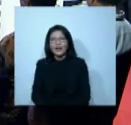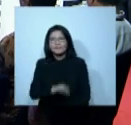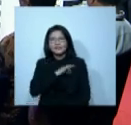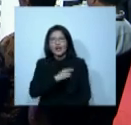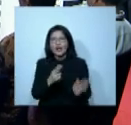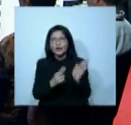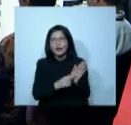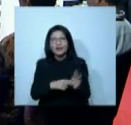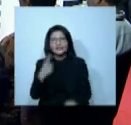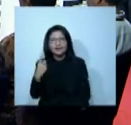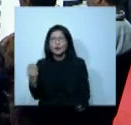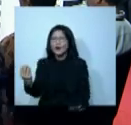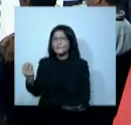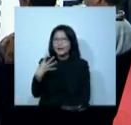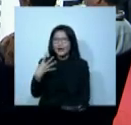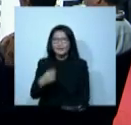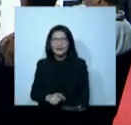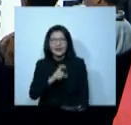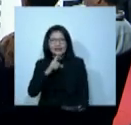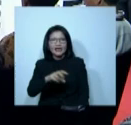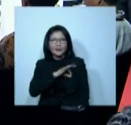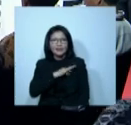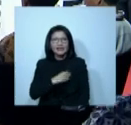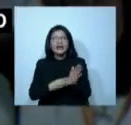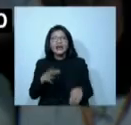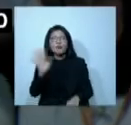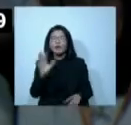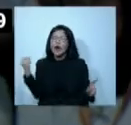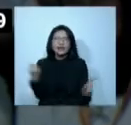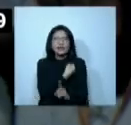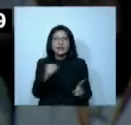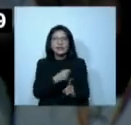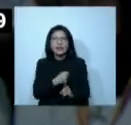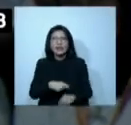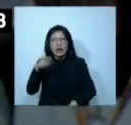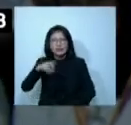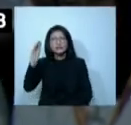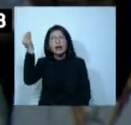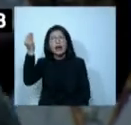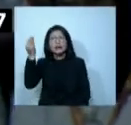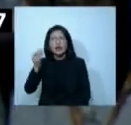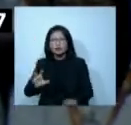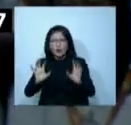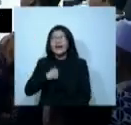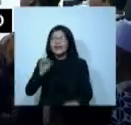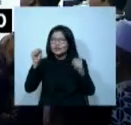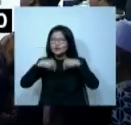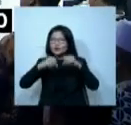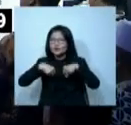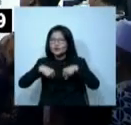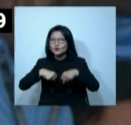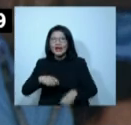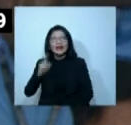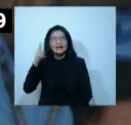terbuka ataupun di hotel Ada satu ruangan yang sengaja disiapkan oleh KPU misalnya ukurannya 4 k EMP ataupun